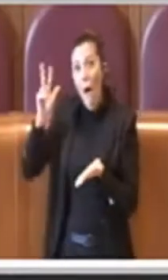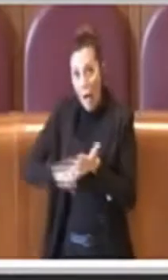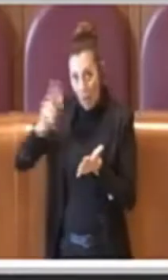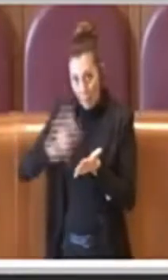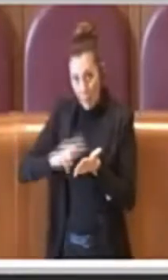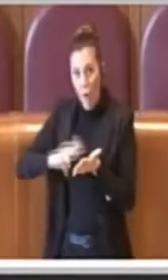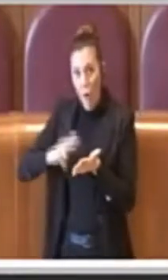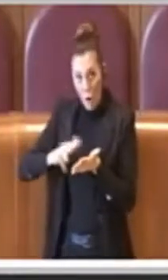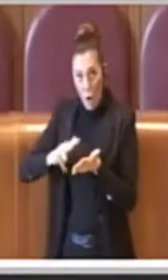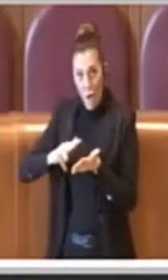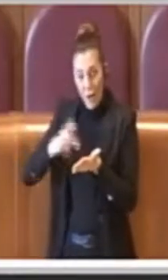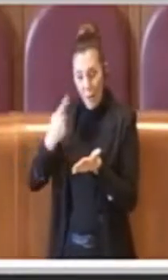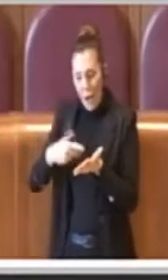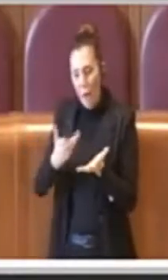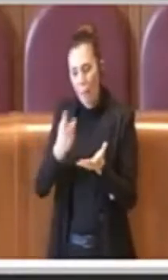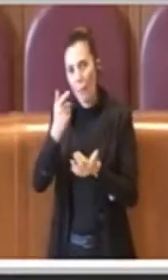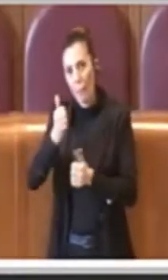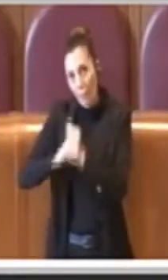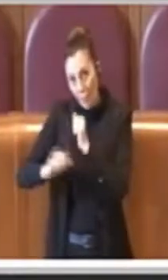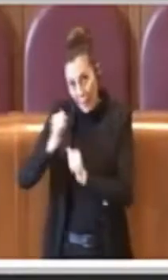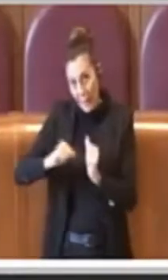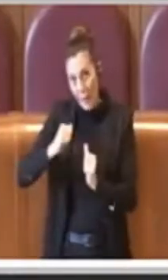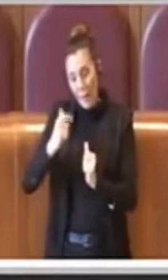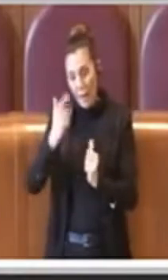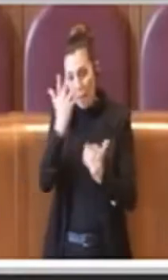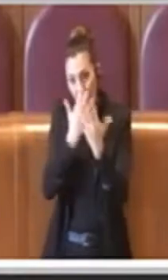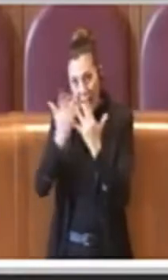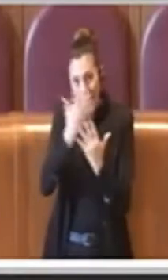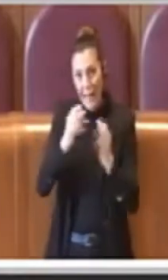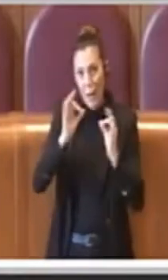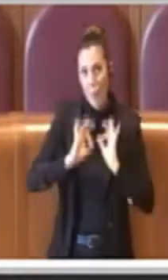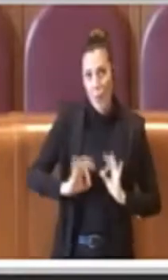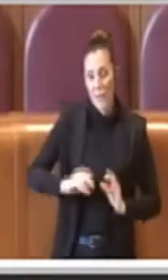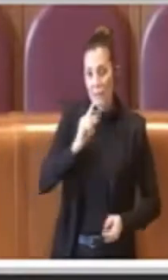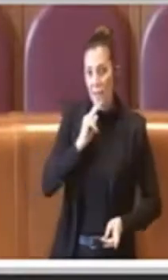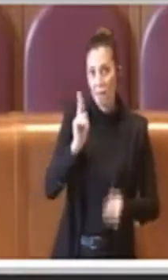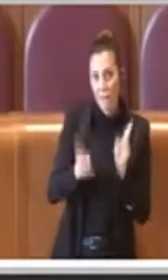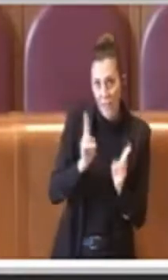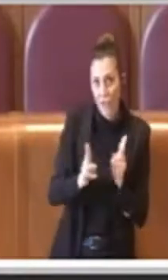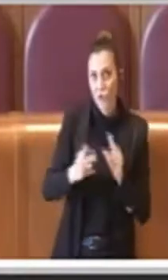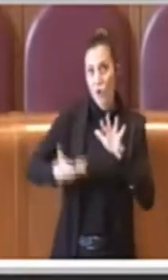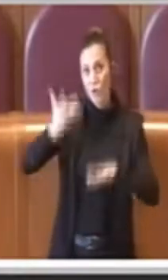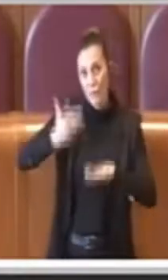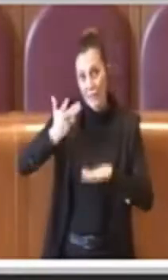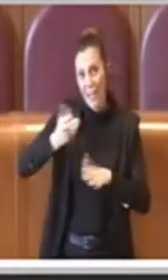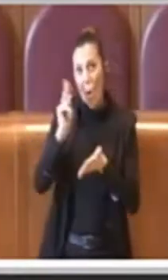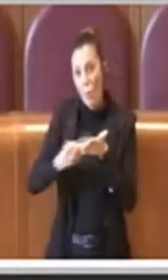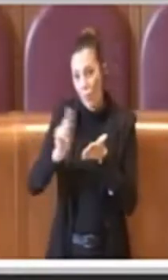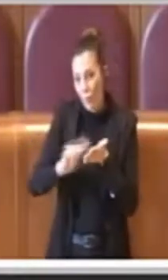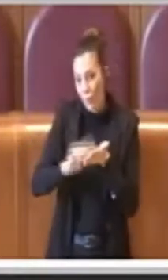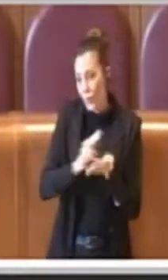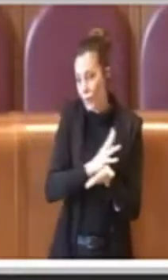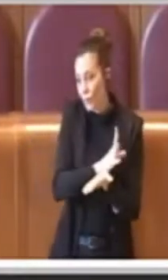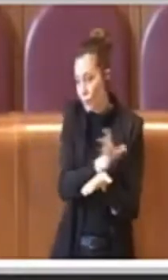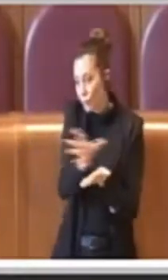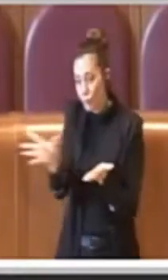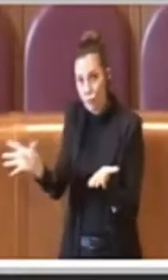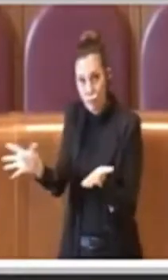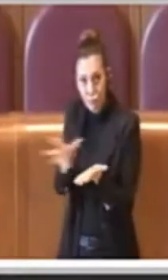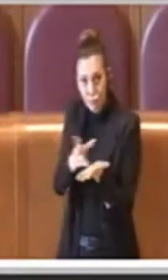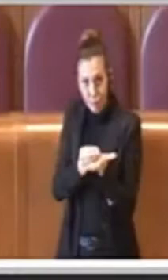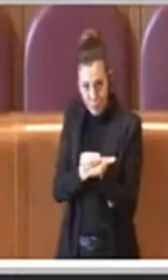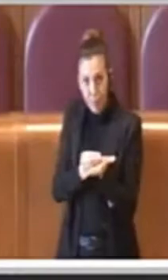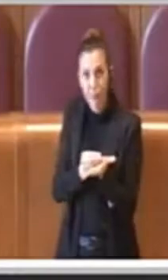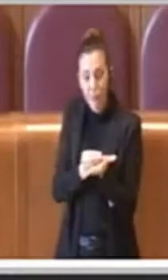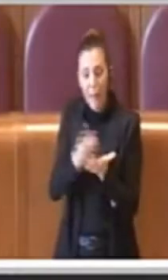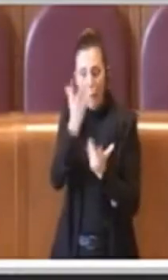ovviamente acquisendo tutti i pareri della Polizia Locale, delle sovrintendenze e degli altri uffici che hanno comunque